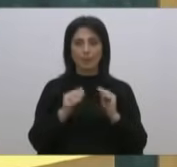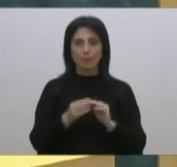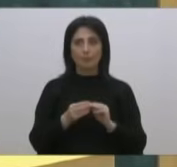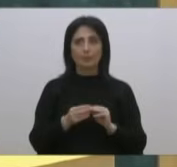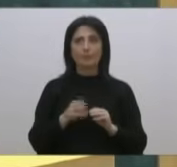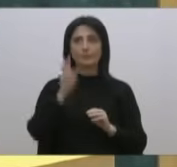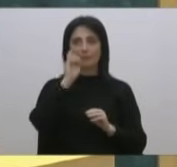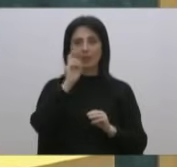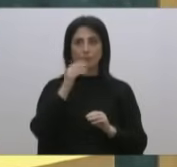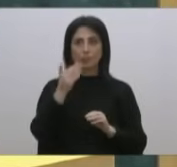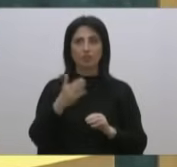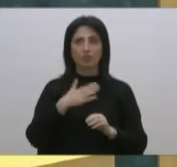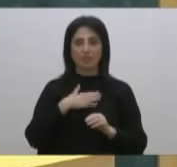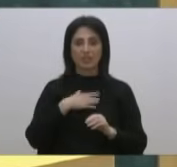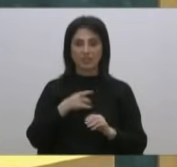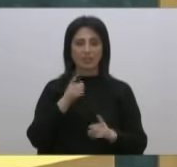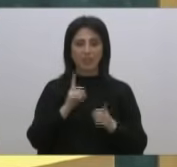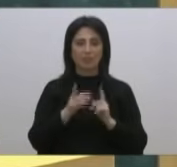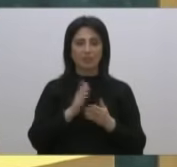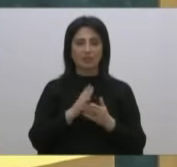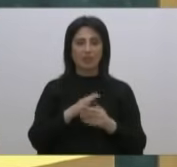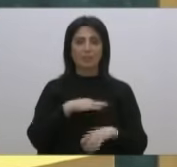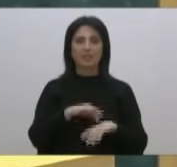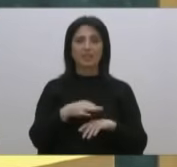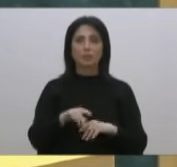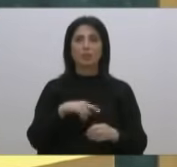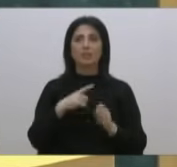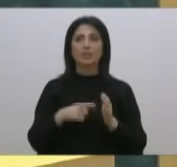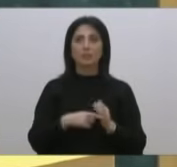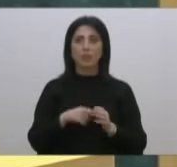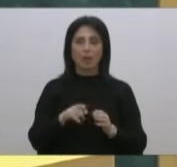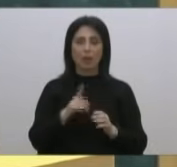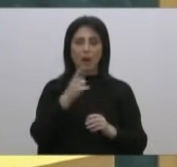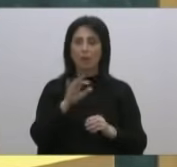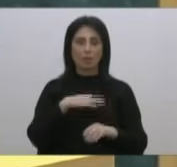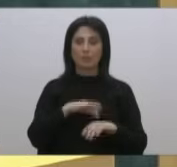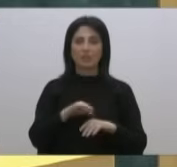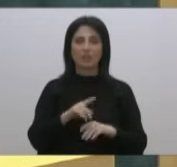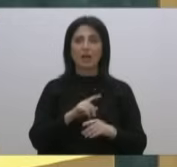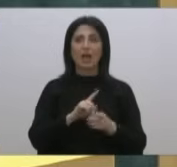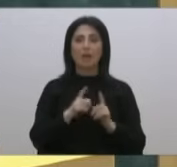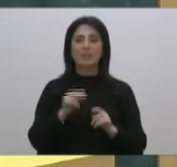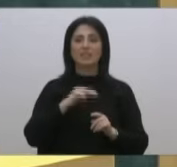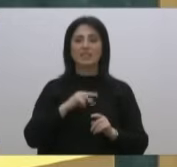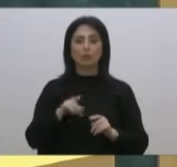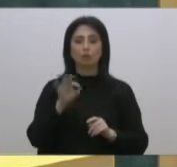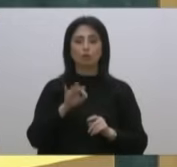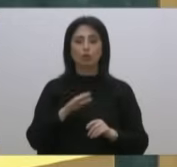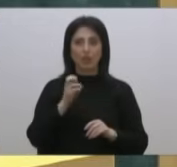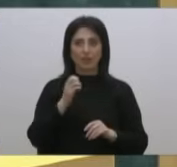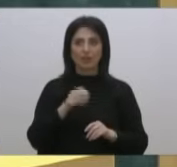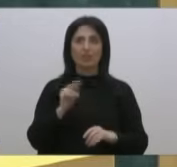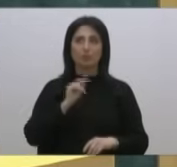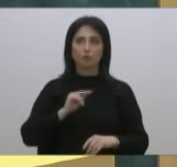problemebi, da heli suplebistuzi, cventuzis, n-am duilataris, kivneuli, sakithi, da anam holt kivneuli, anam sam mușaogua, kamaze,